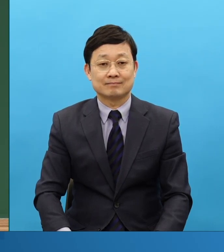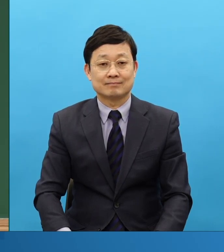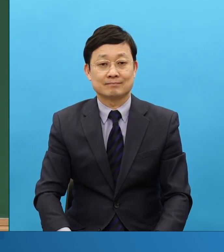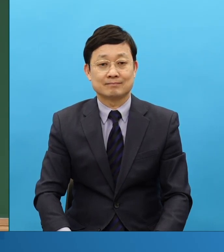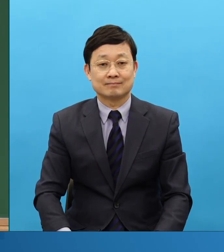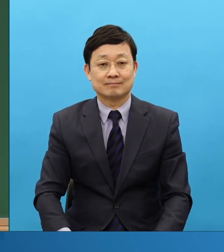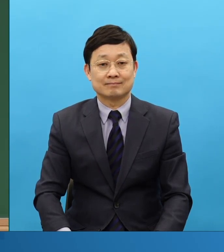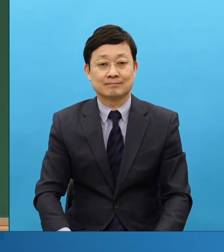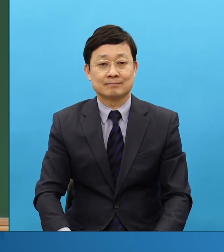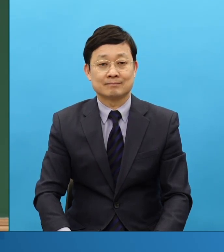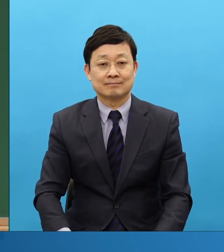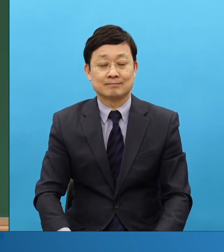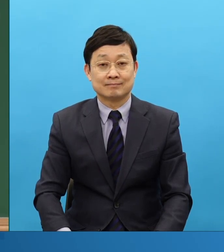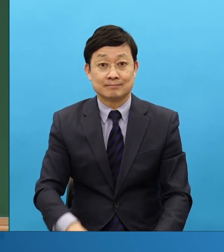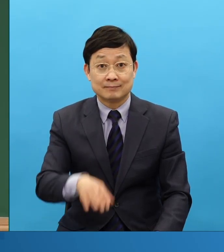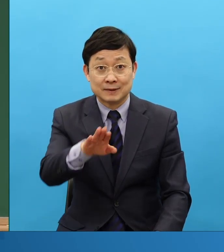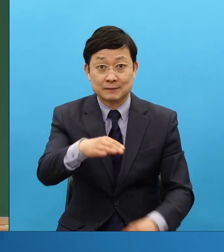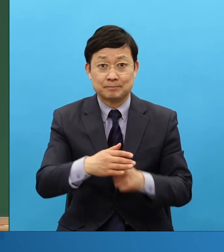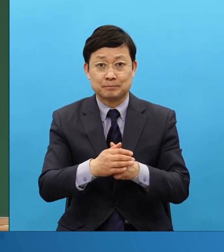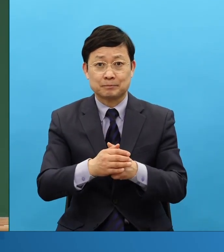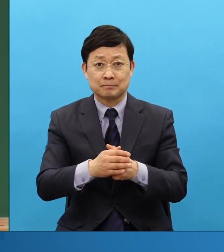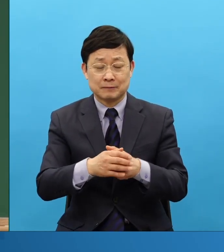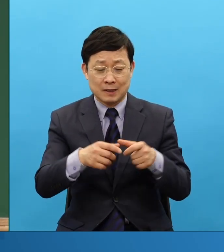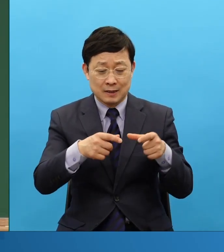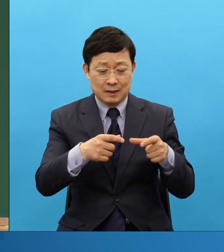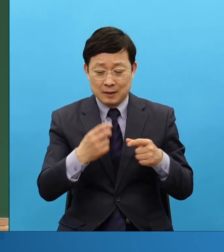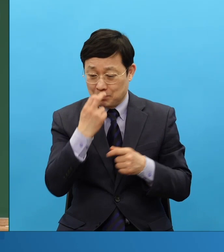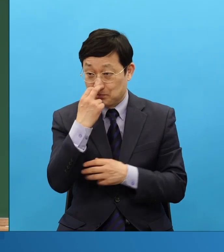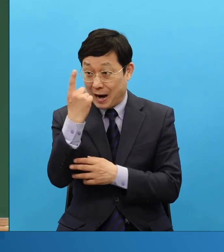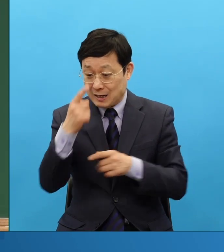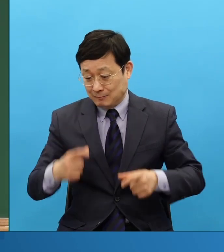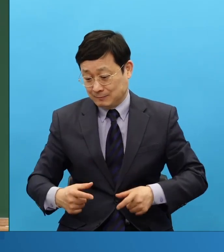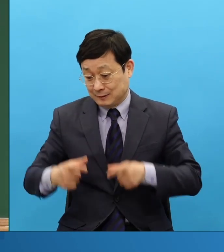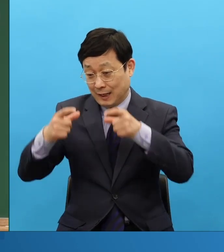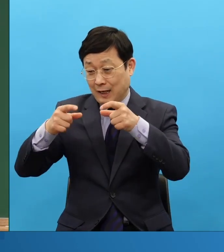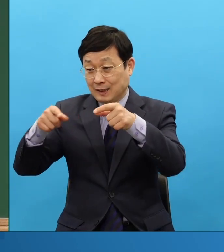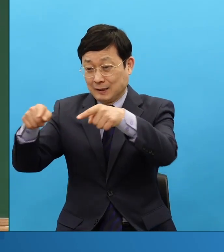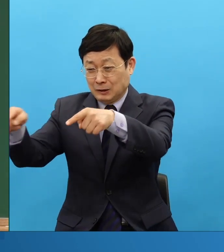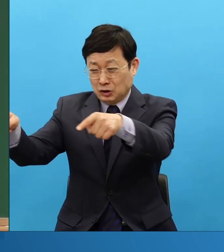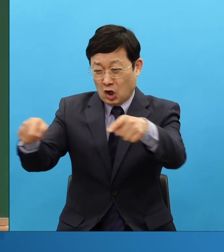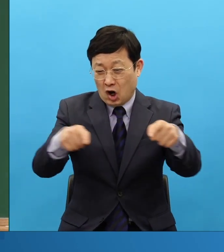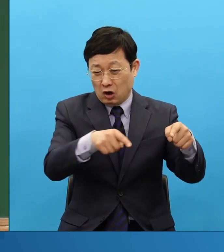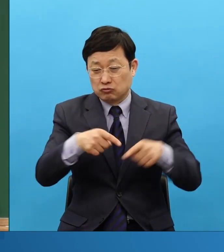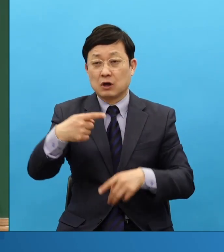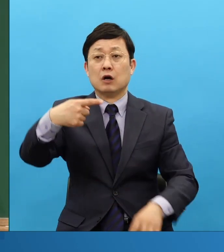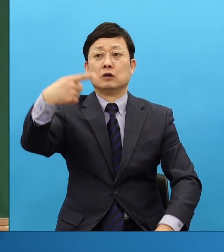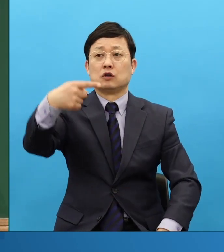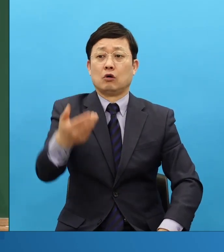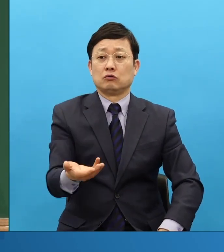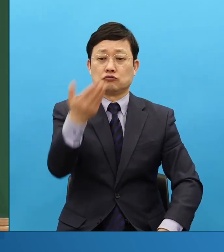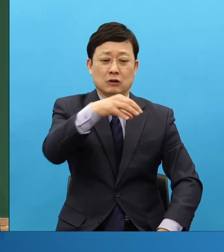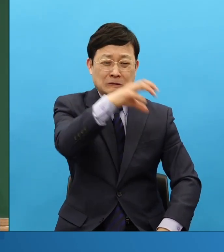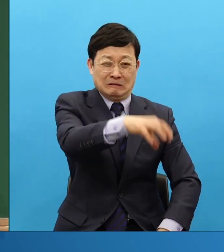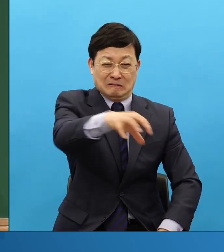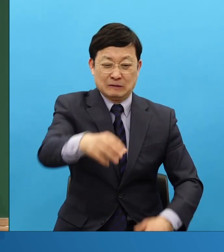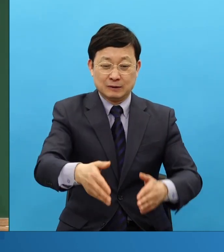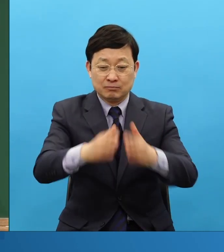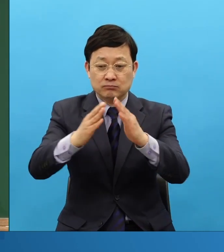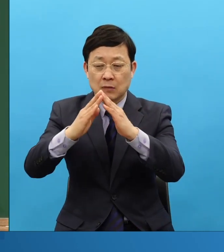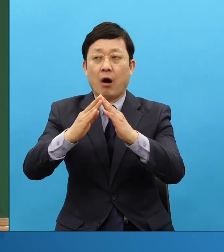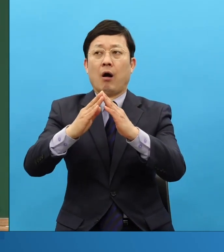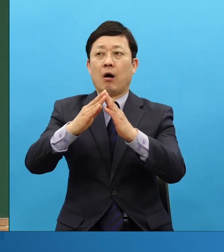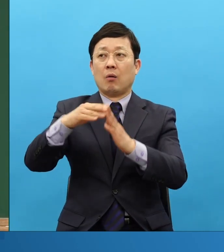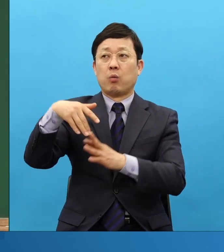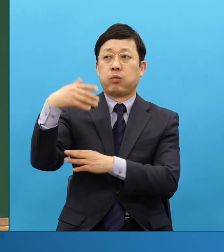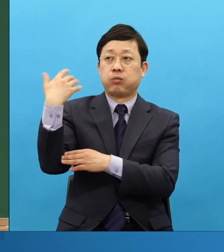망대를요. 전국의 천군대를 만들었어요. He made 1,000 partisans all throughout the nation. 그래서 대단한 사람이에요, 다윗이.